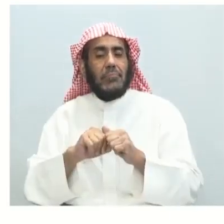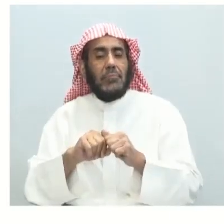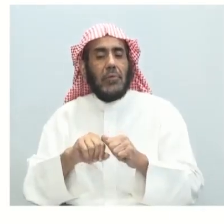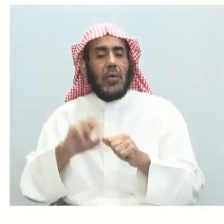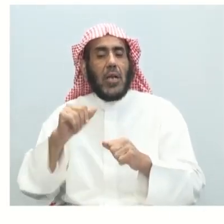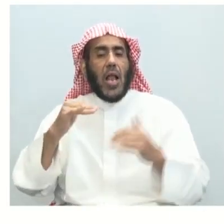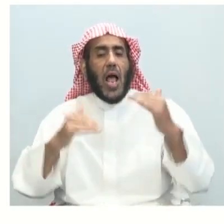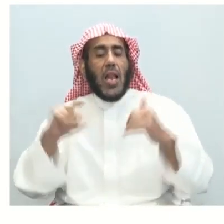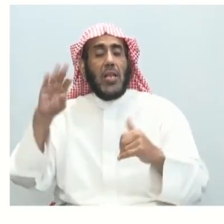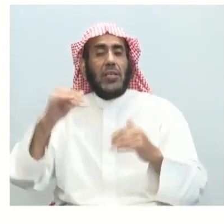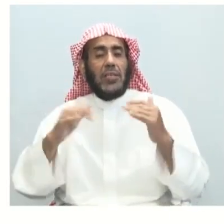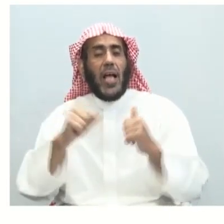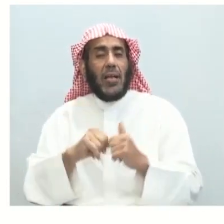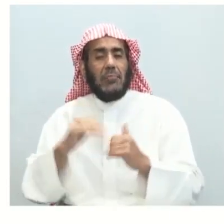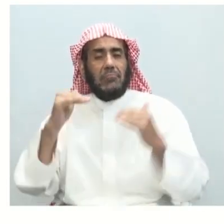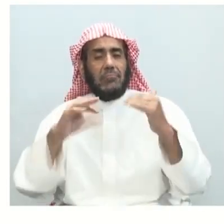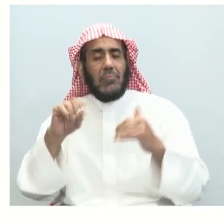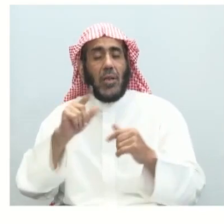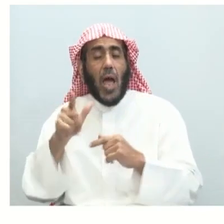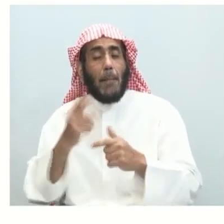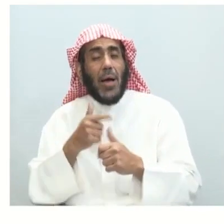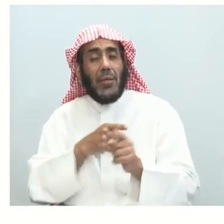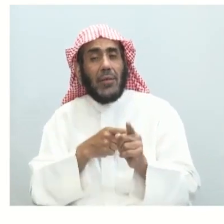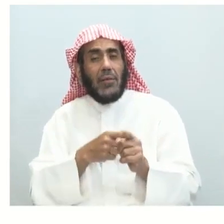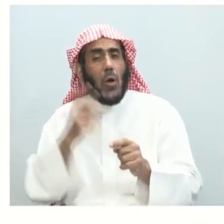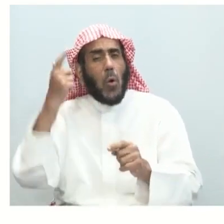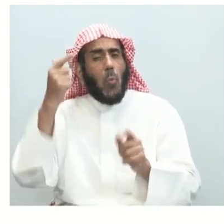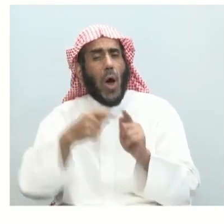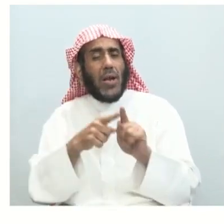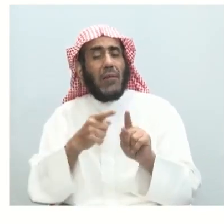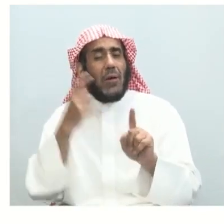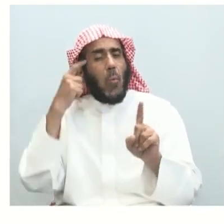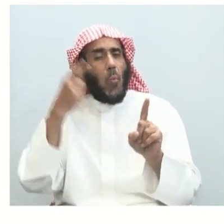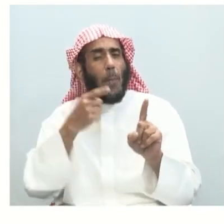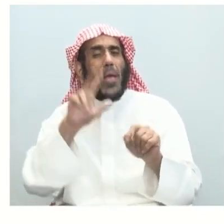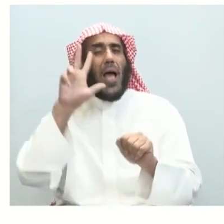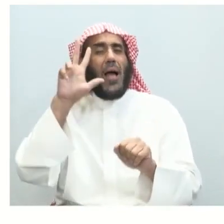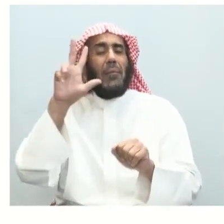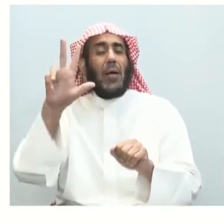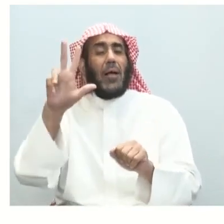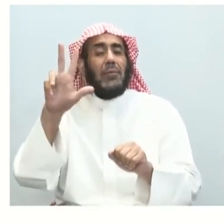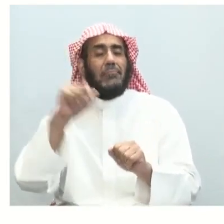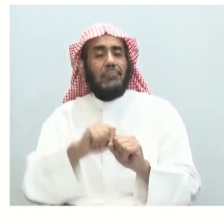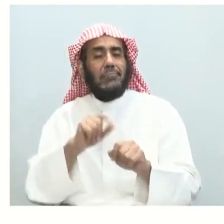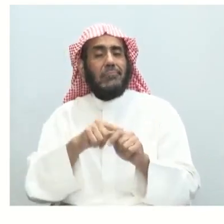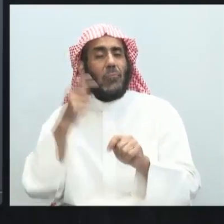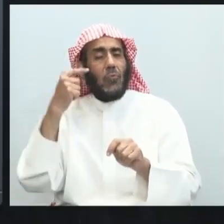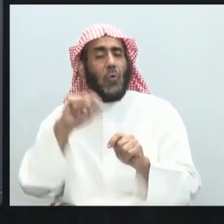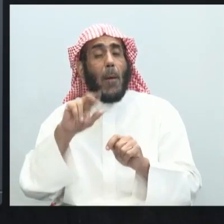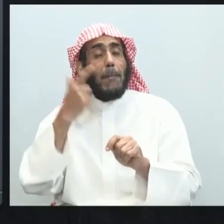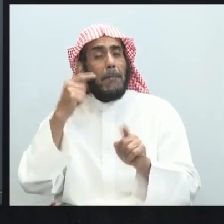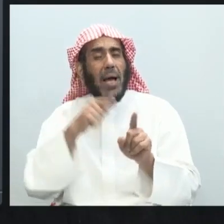الاعتدال احسنتم فنقول انها ماذا معرفه بماذا احسنتم اذا هنا ماذا